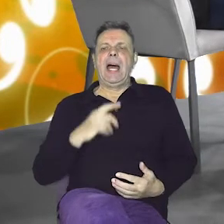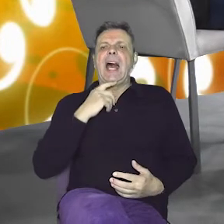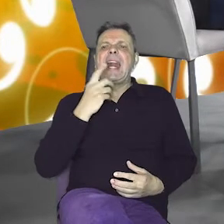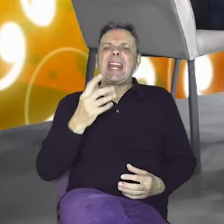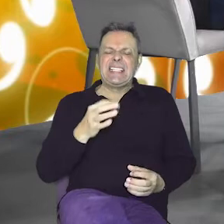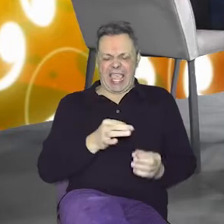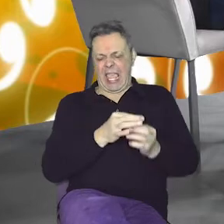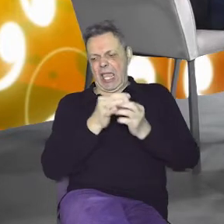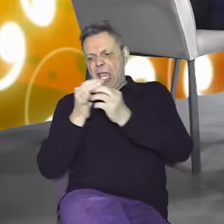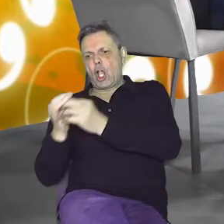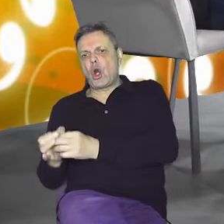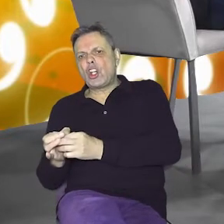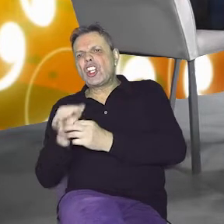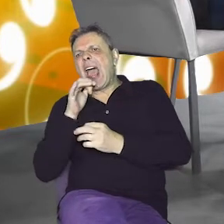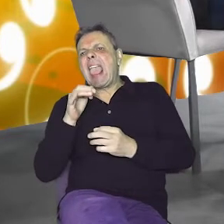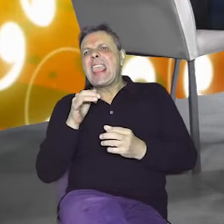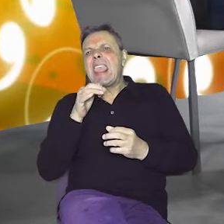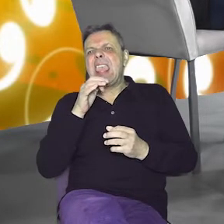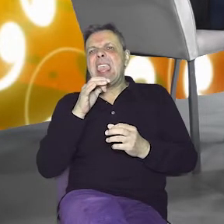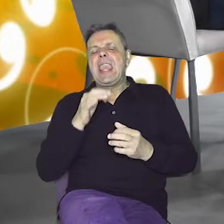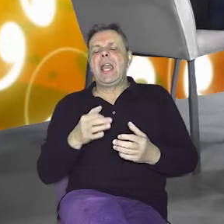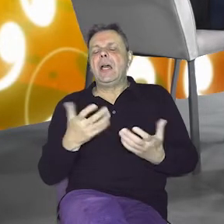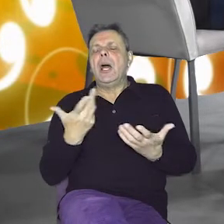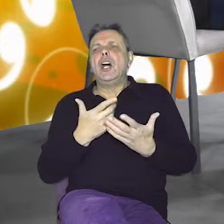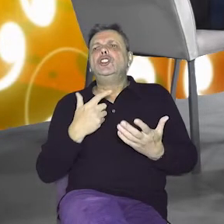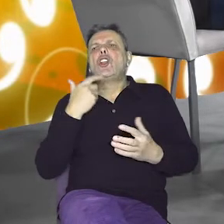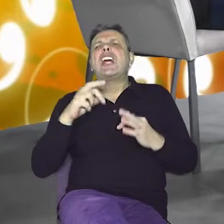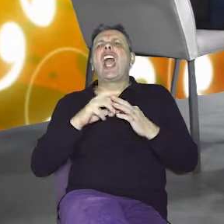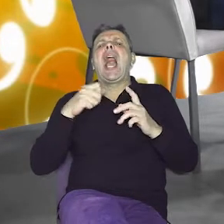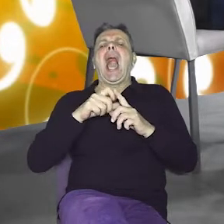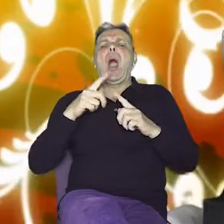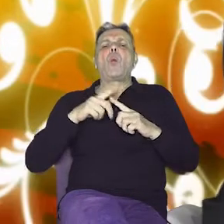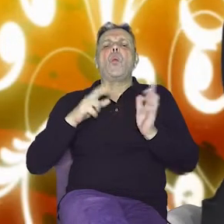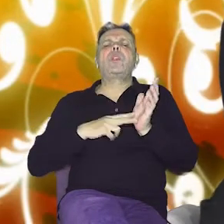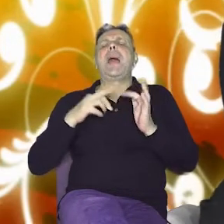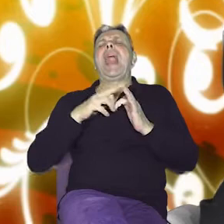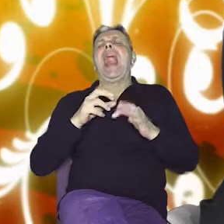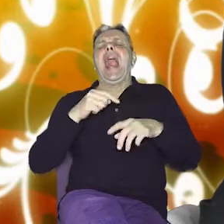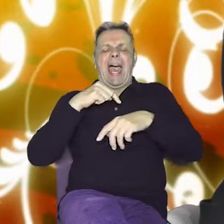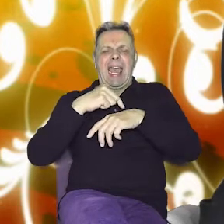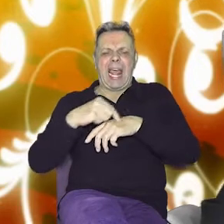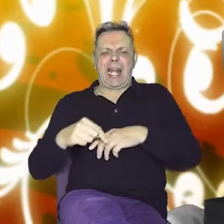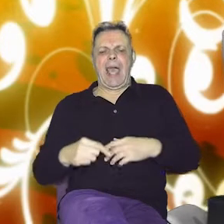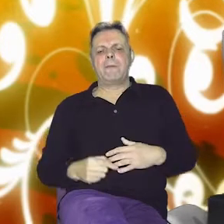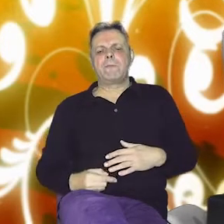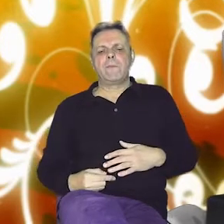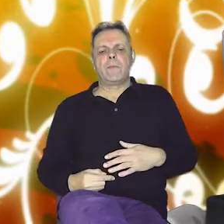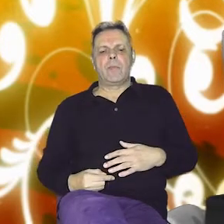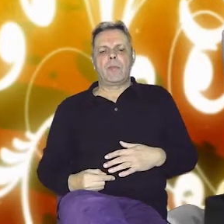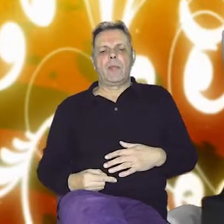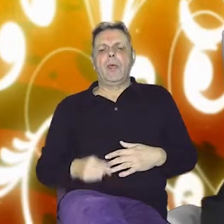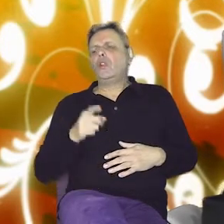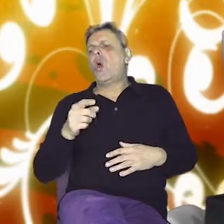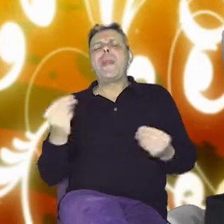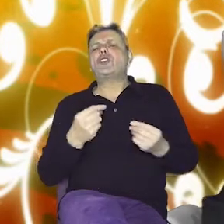kronična, akutna. Mi ćemo se vratiti na kronične. Što je akutna? Akutna je rana, ona koja... Akutna je rana, to je to što